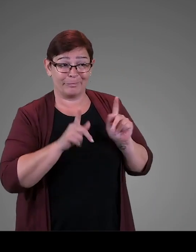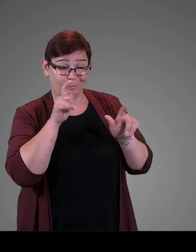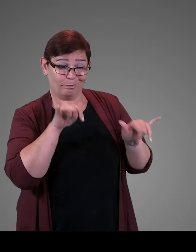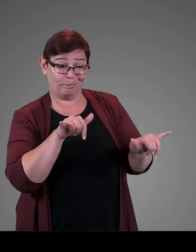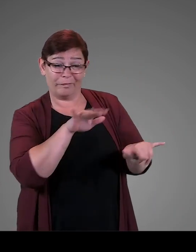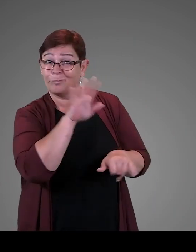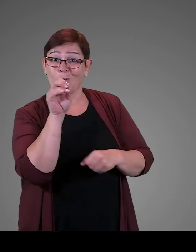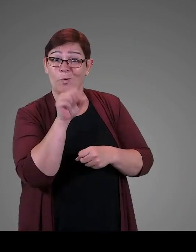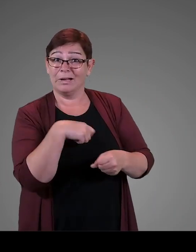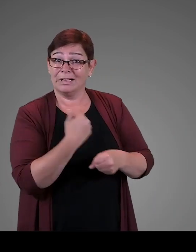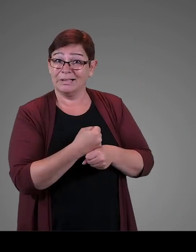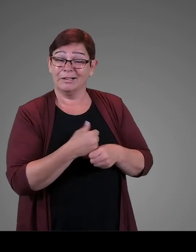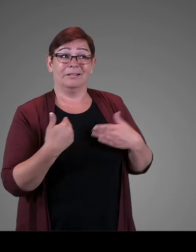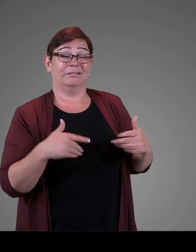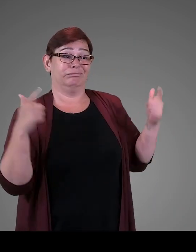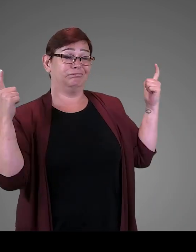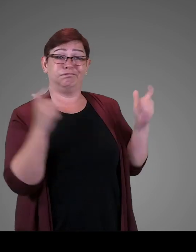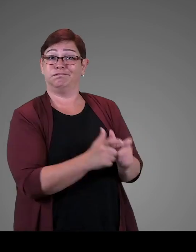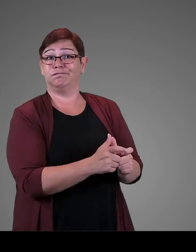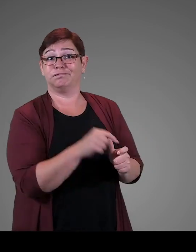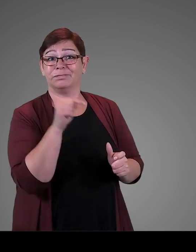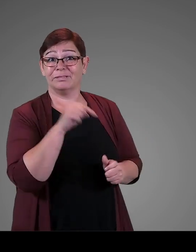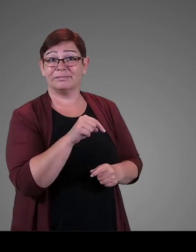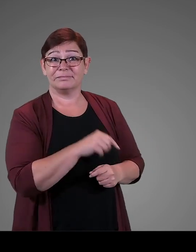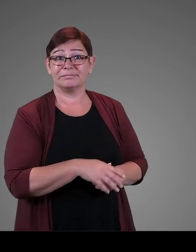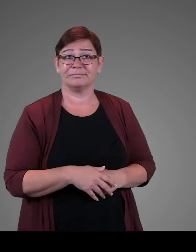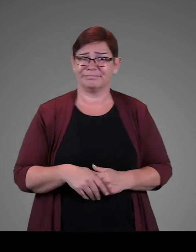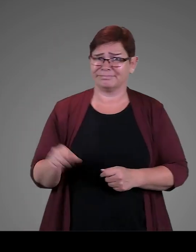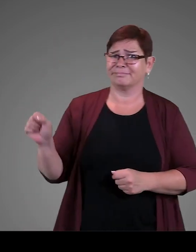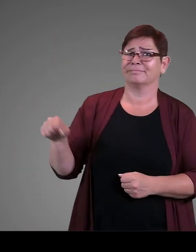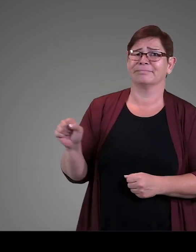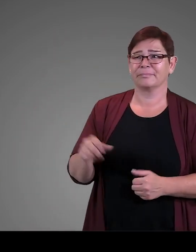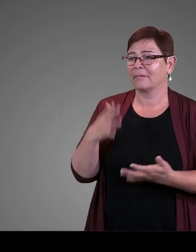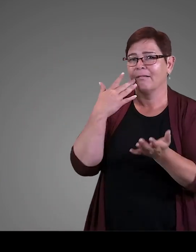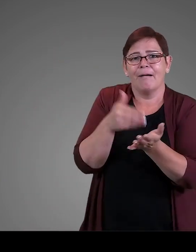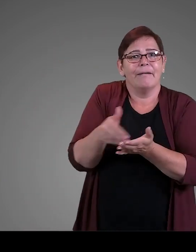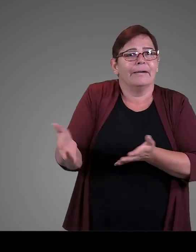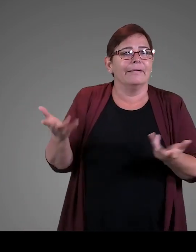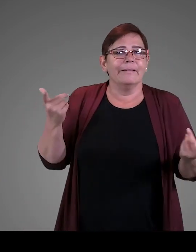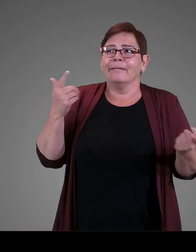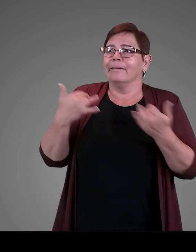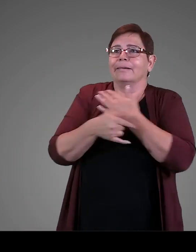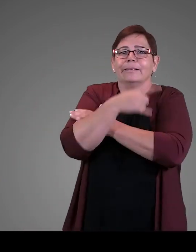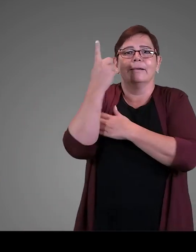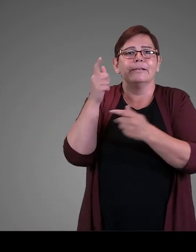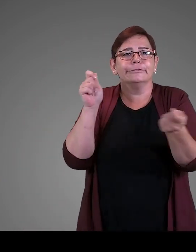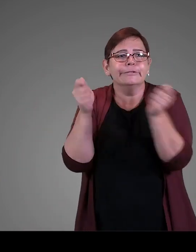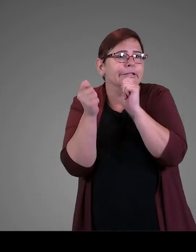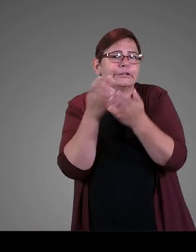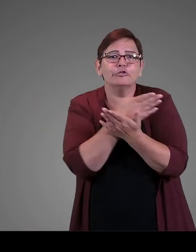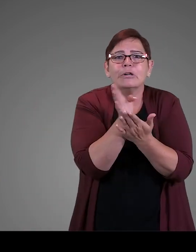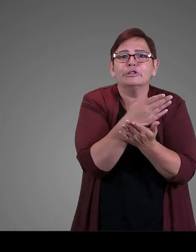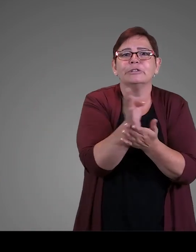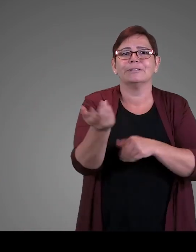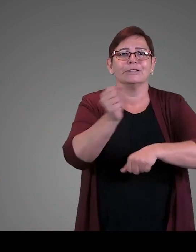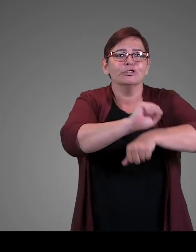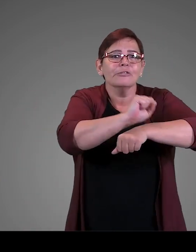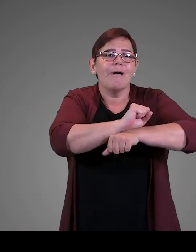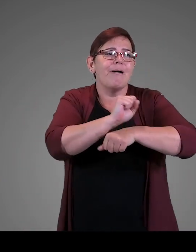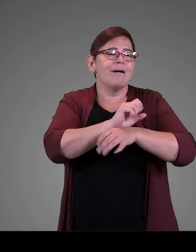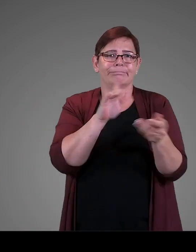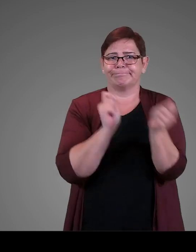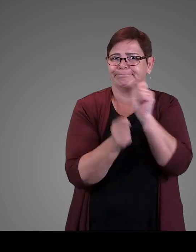Oui. Bien, peut-être, effectivement, parce que maintenant, on change beaucoup plus souvent d'orientation